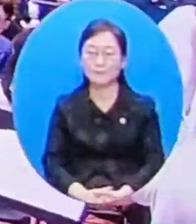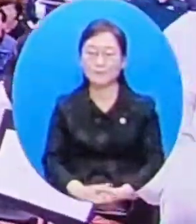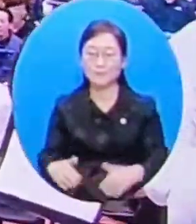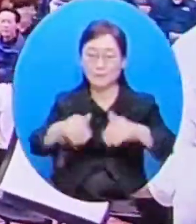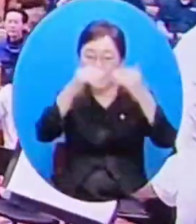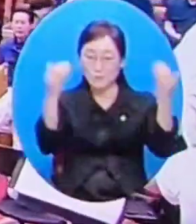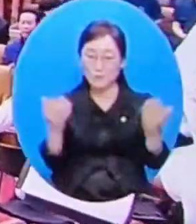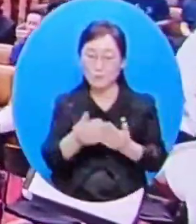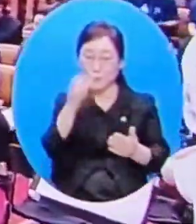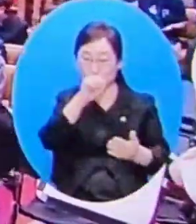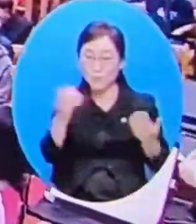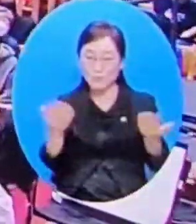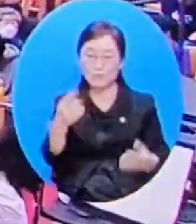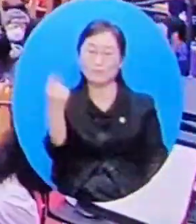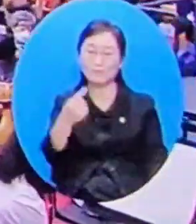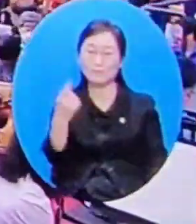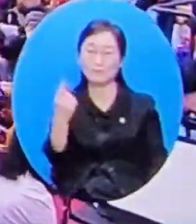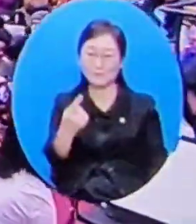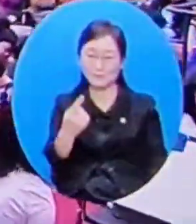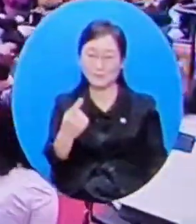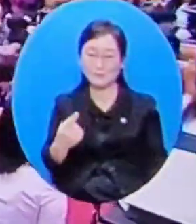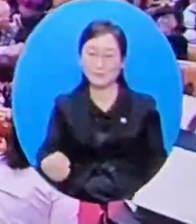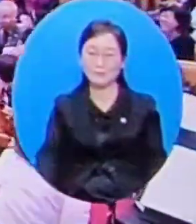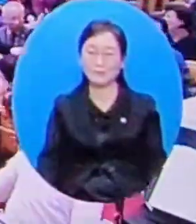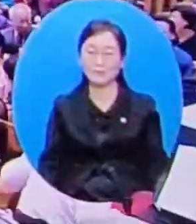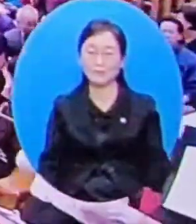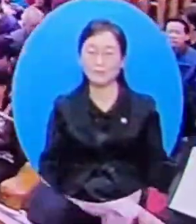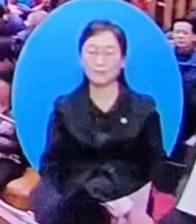우리 모두에게 좋은 일이 일어납니다.